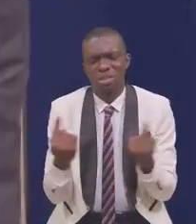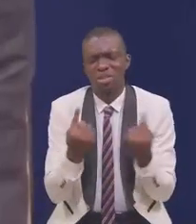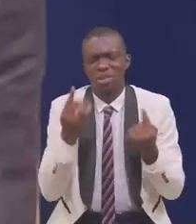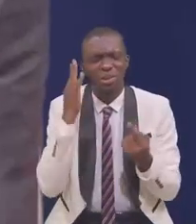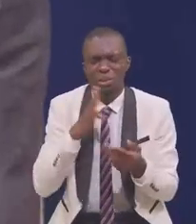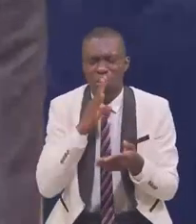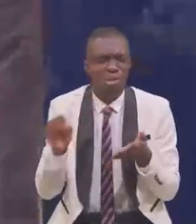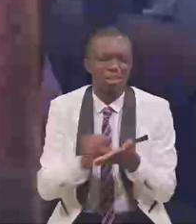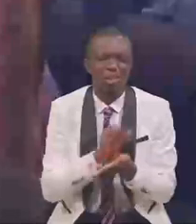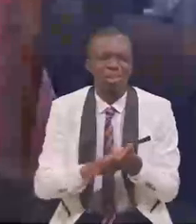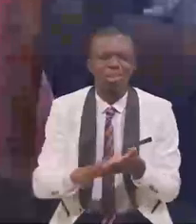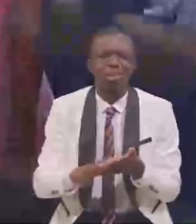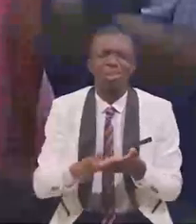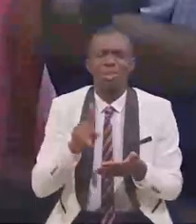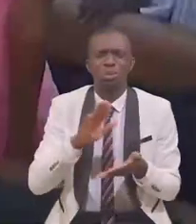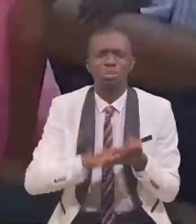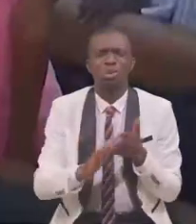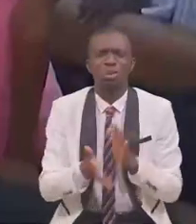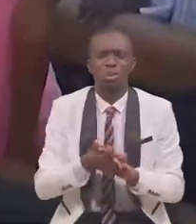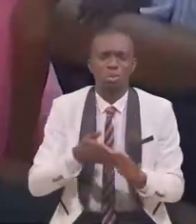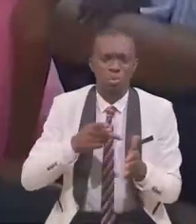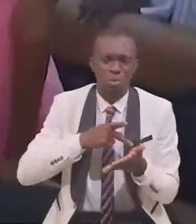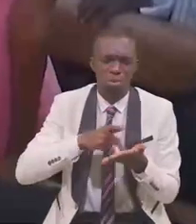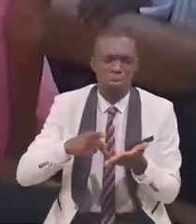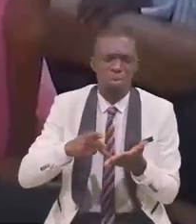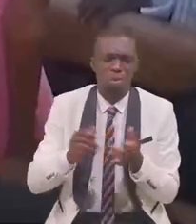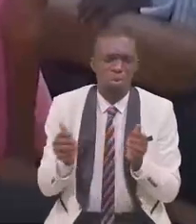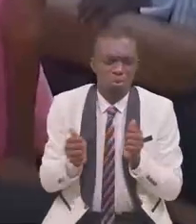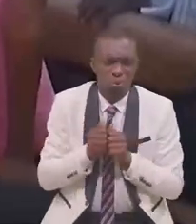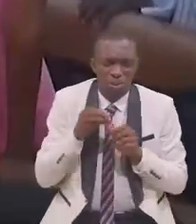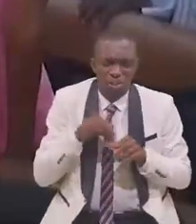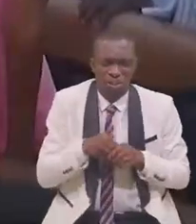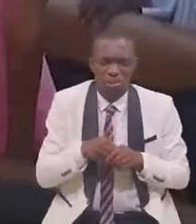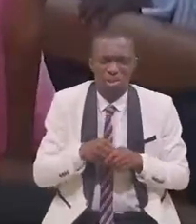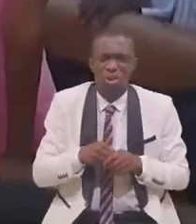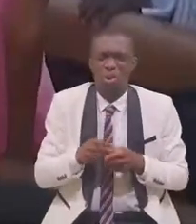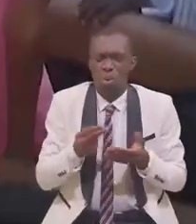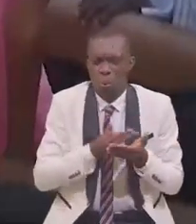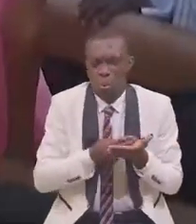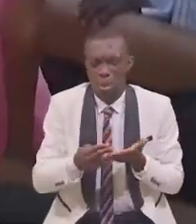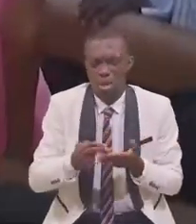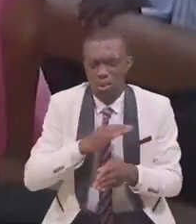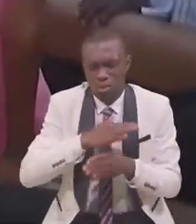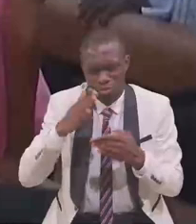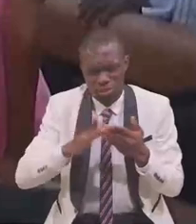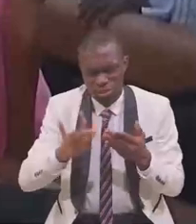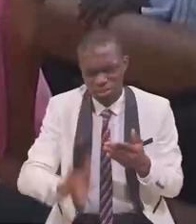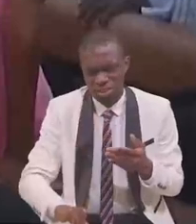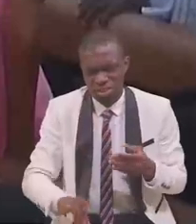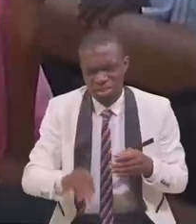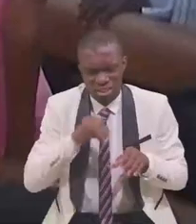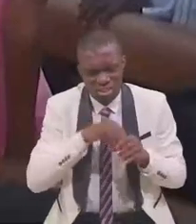au-dedans et au-dehors. Saint au-dedans et au-dehors. Saint dans le secret. Saint en